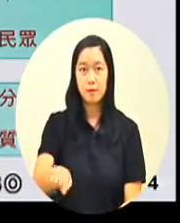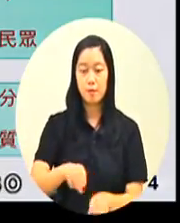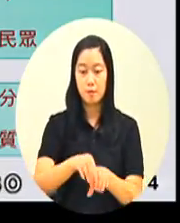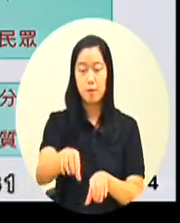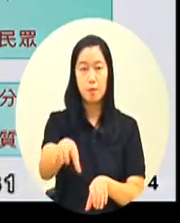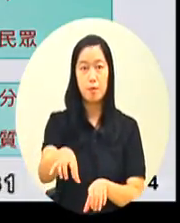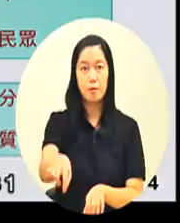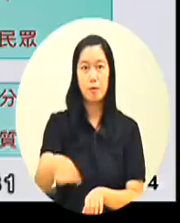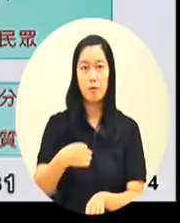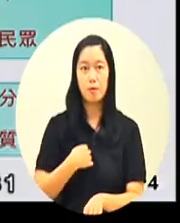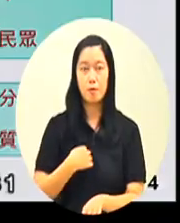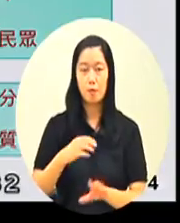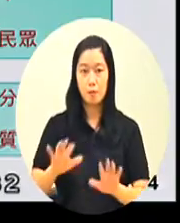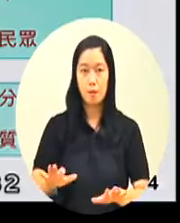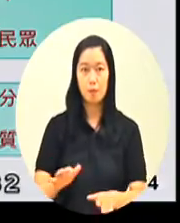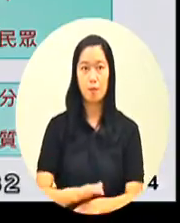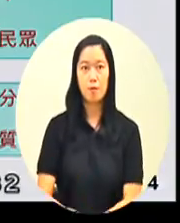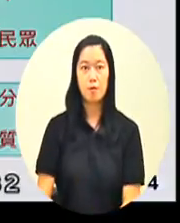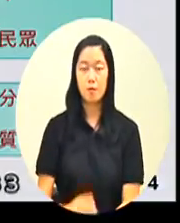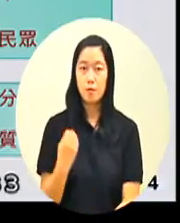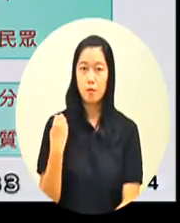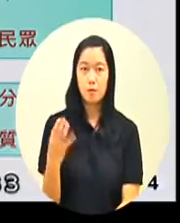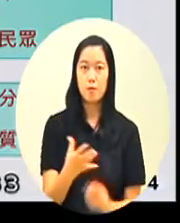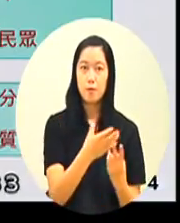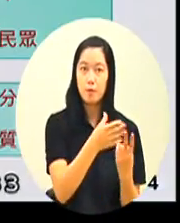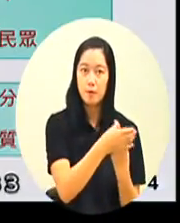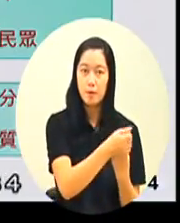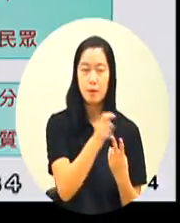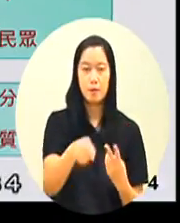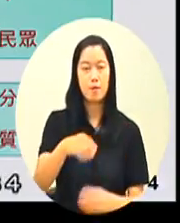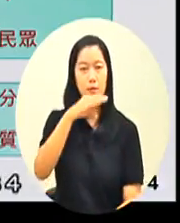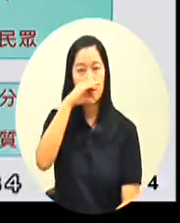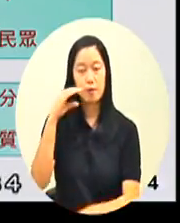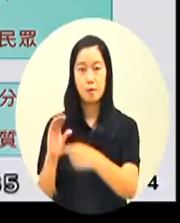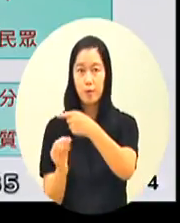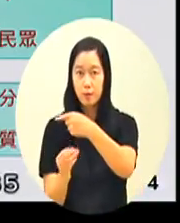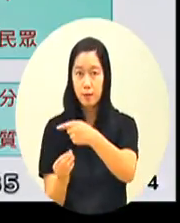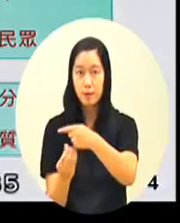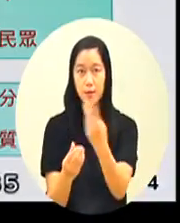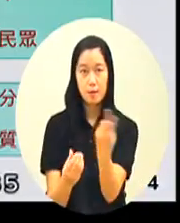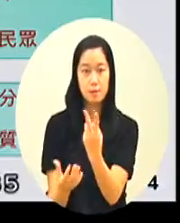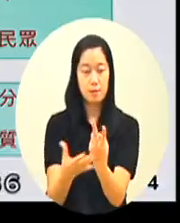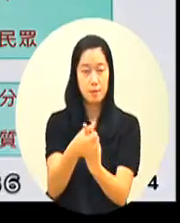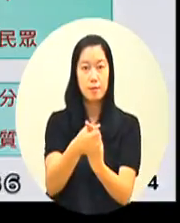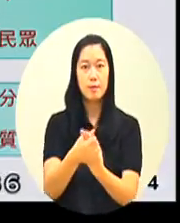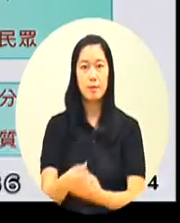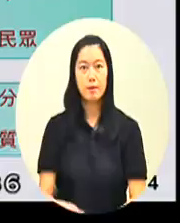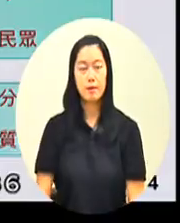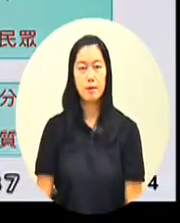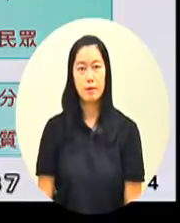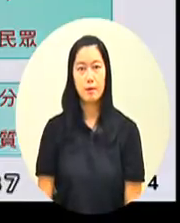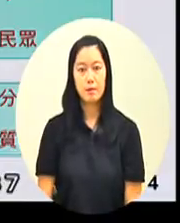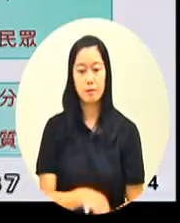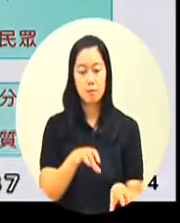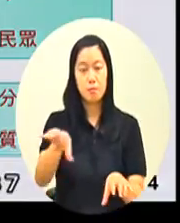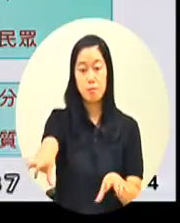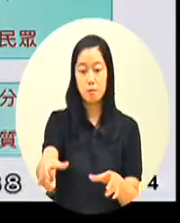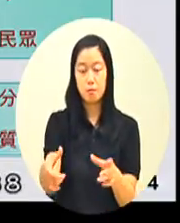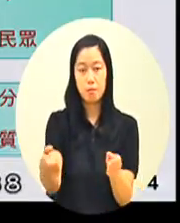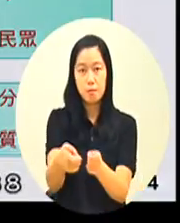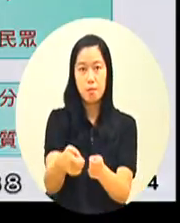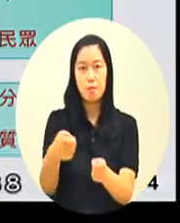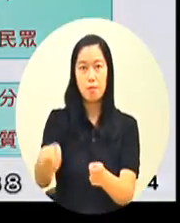这个分处，我们是整并新分处跟林雅分处，把2个分处，因为他们地缘也很近，服